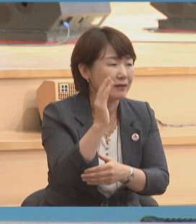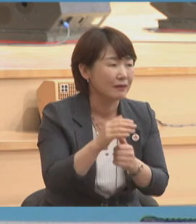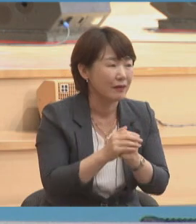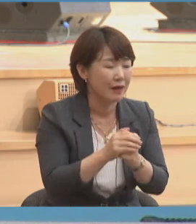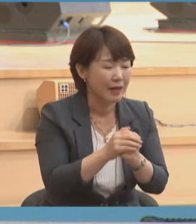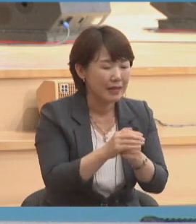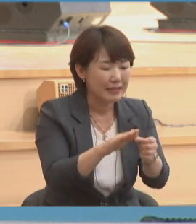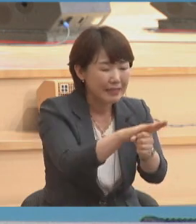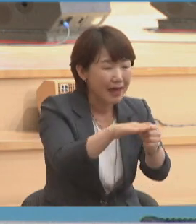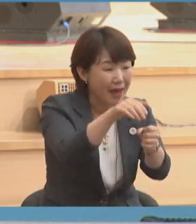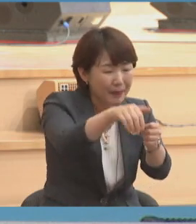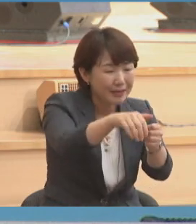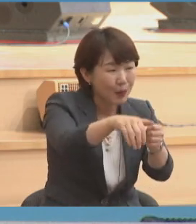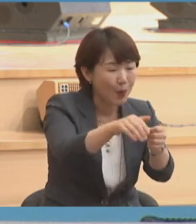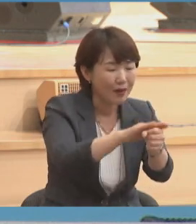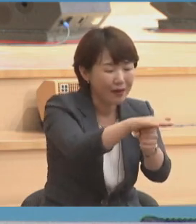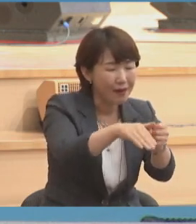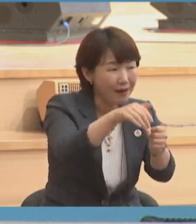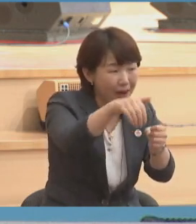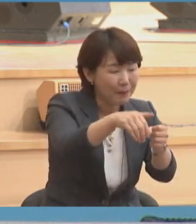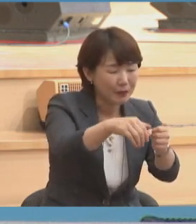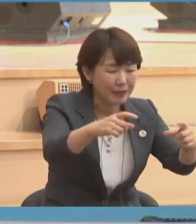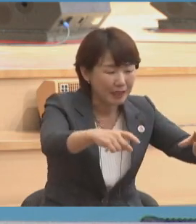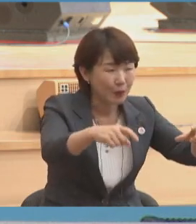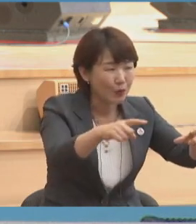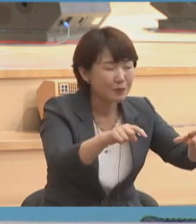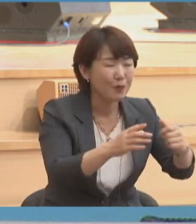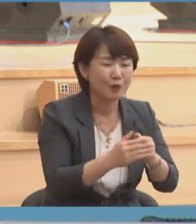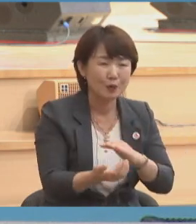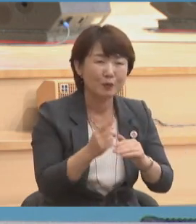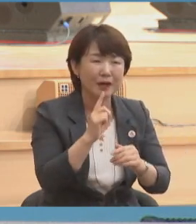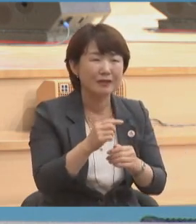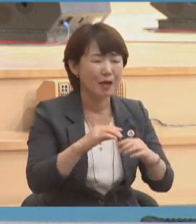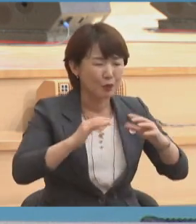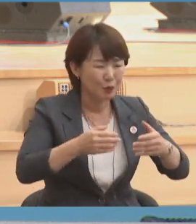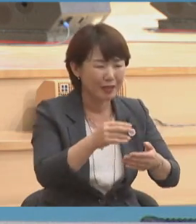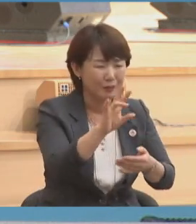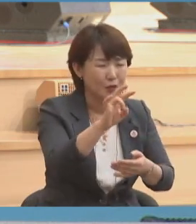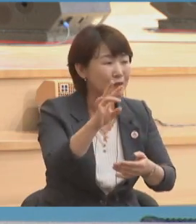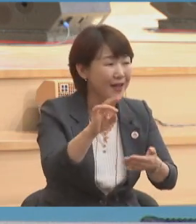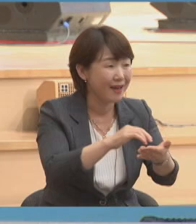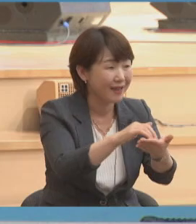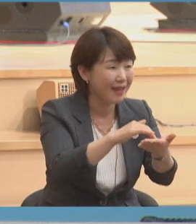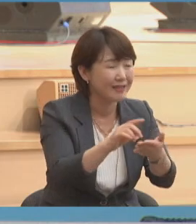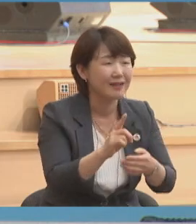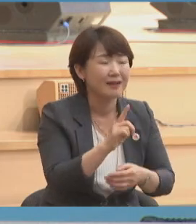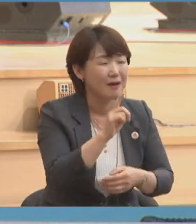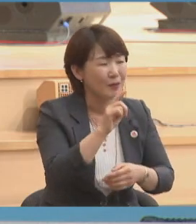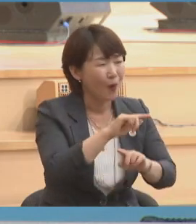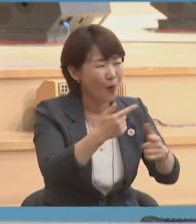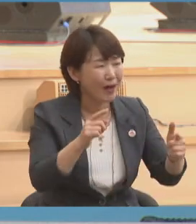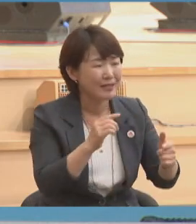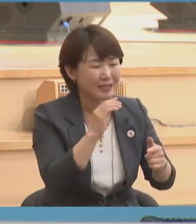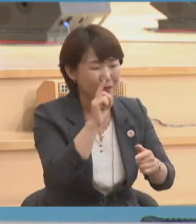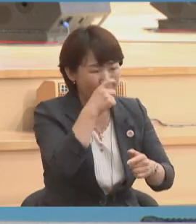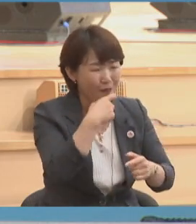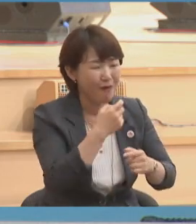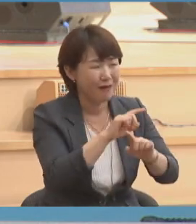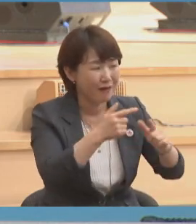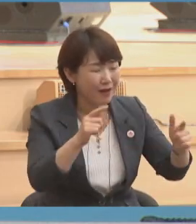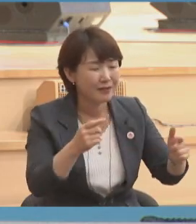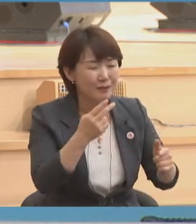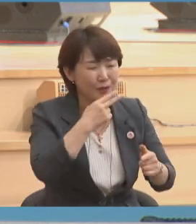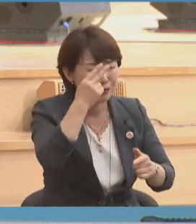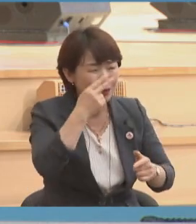에베소는요 앞서 얘기한 것처럼 아데미 신전 7대 불가사의 그것도 있었습니다만 에베소에는요 술과